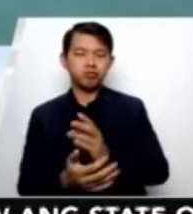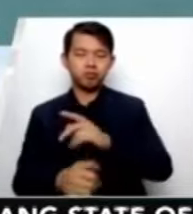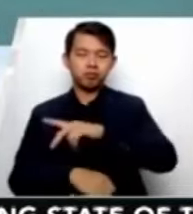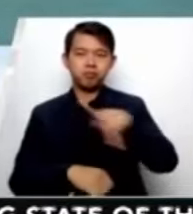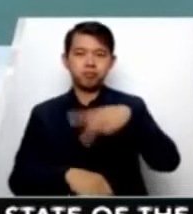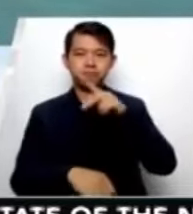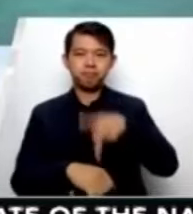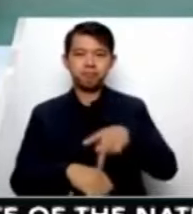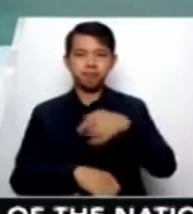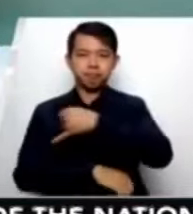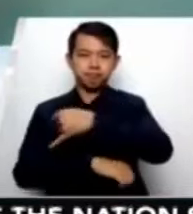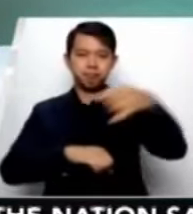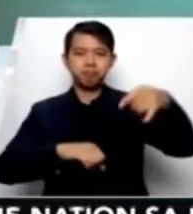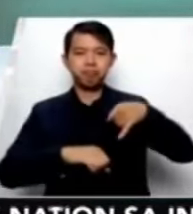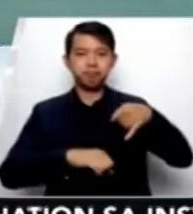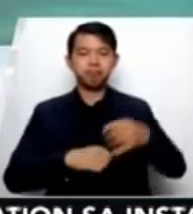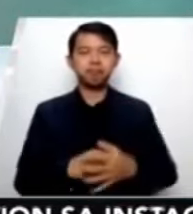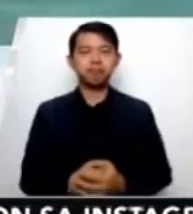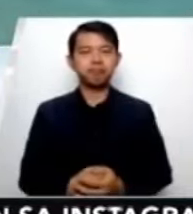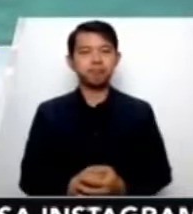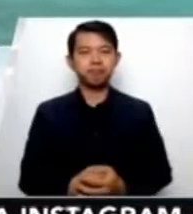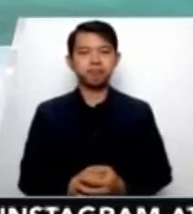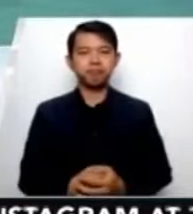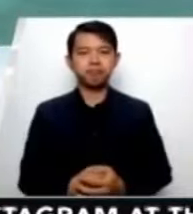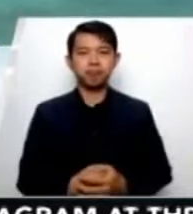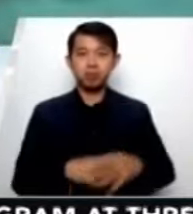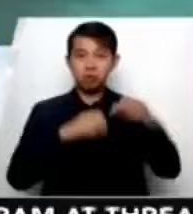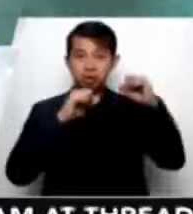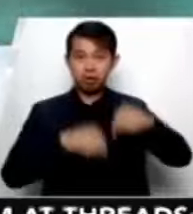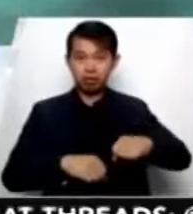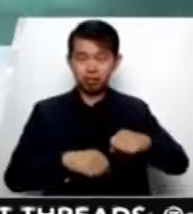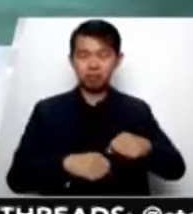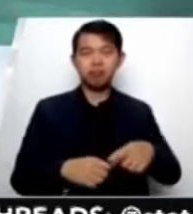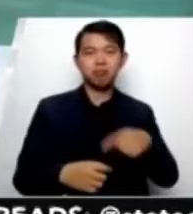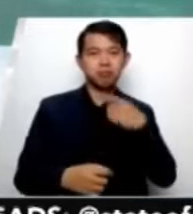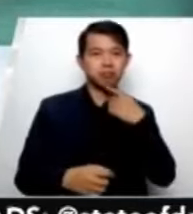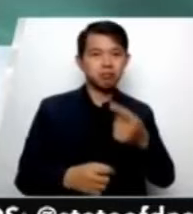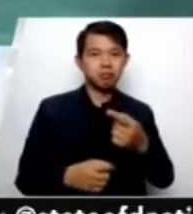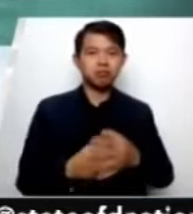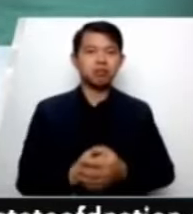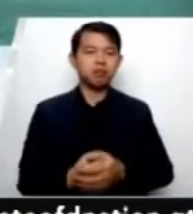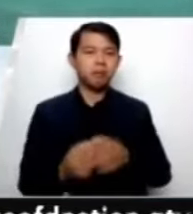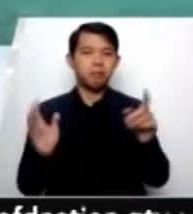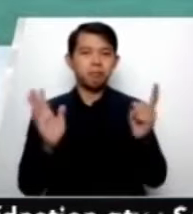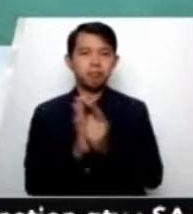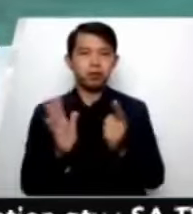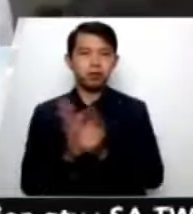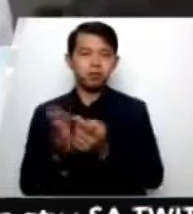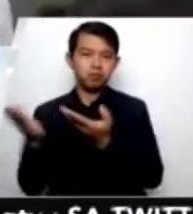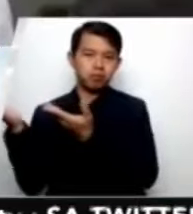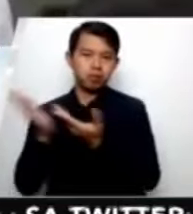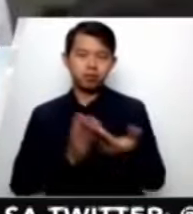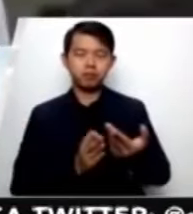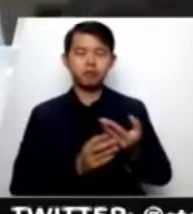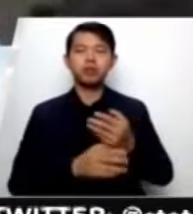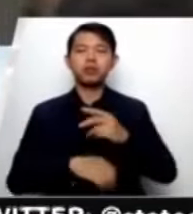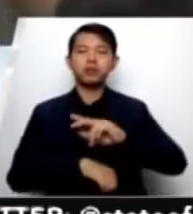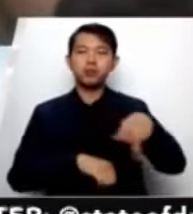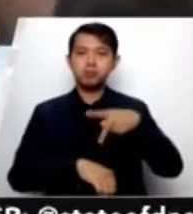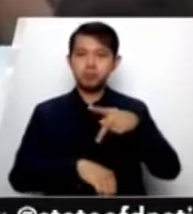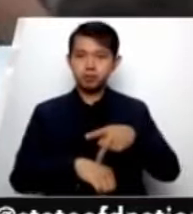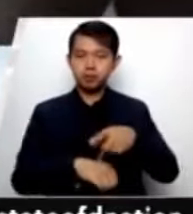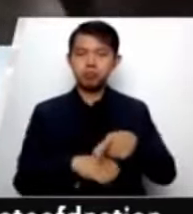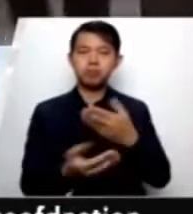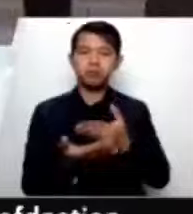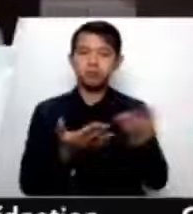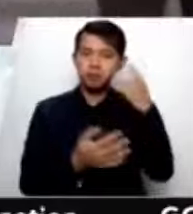Yan ang umano'y kasunduan na hindi maghatid ang Pilipinas ng mga materyales para kumpunuhin ang nakasadsad na BRP Sierra Madre